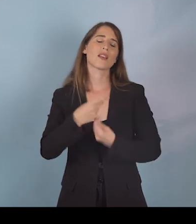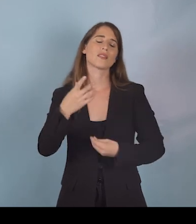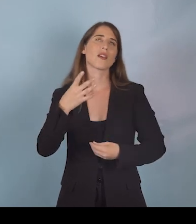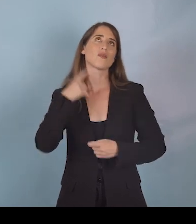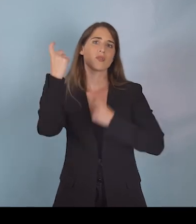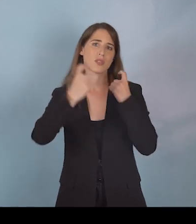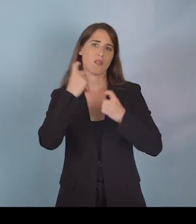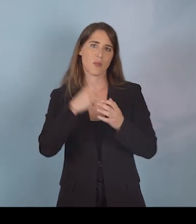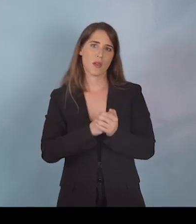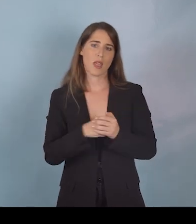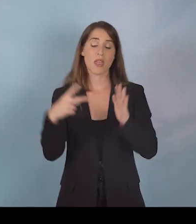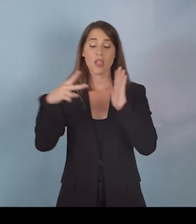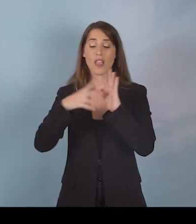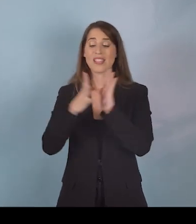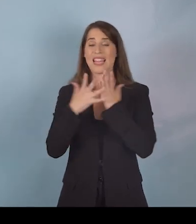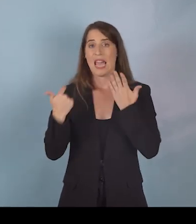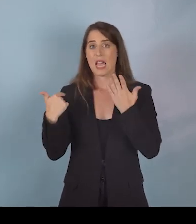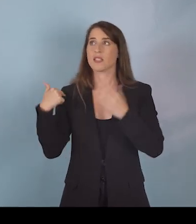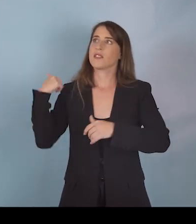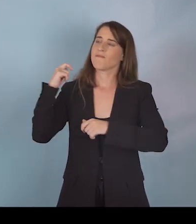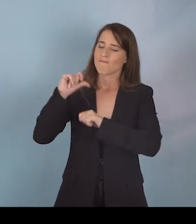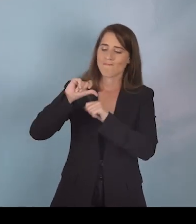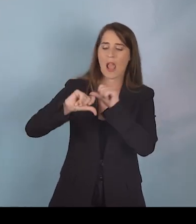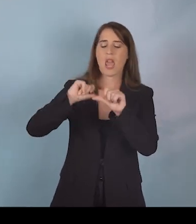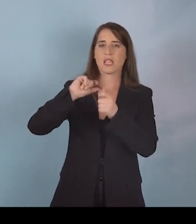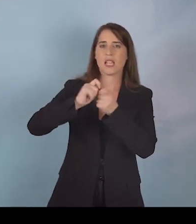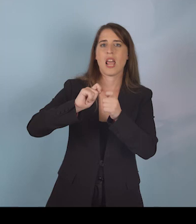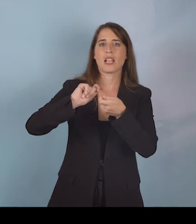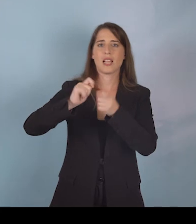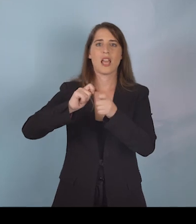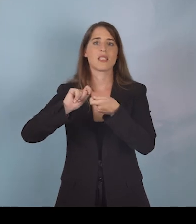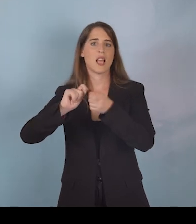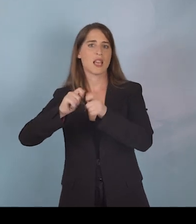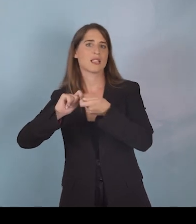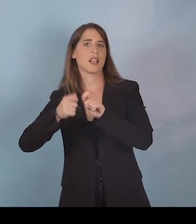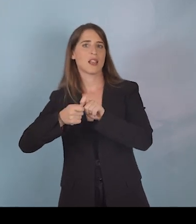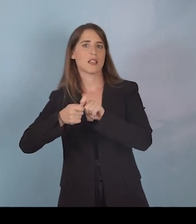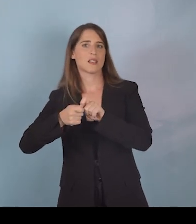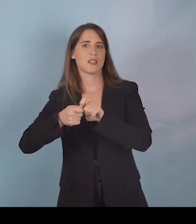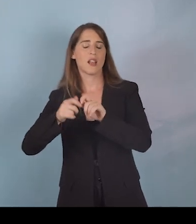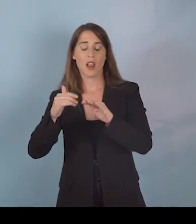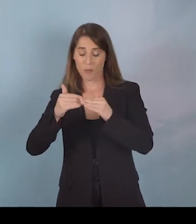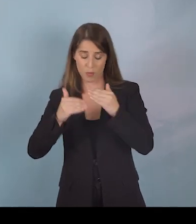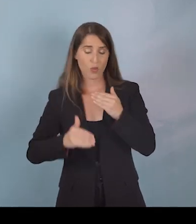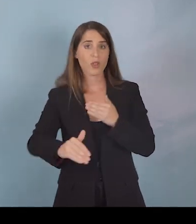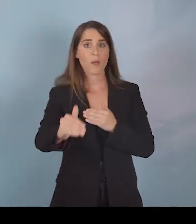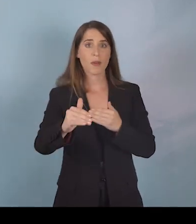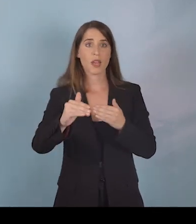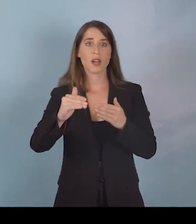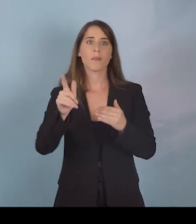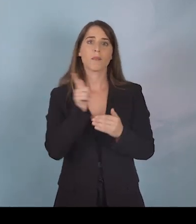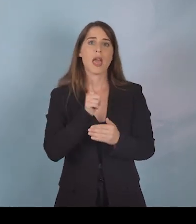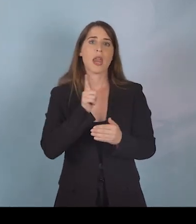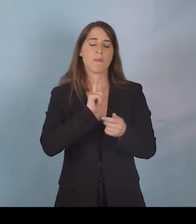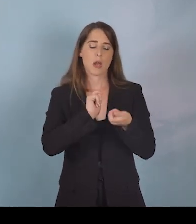Γιατί έγιναν κάποιες αλλαγές μέχρι το 2016. Από εκεί και πέρα είναι όλα υπό αναθεώρηση και